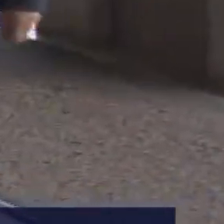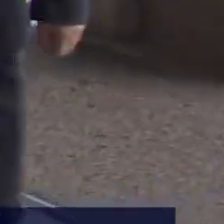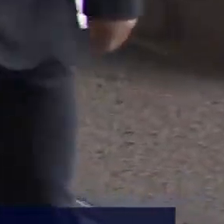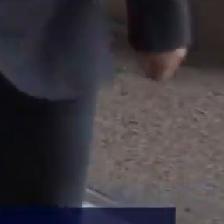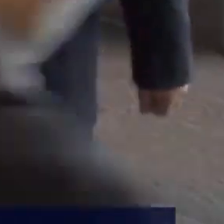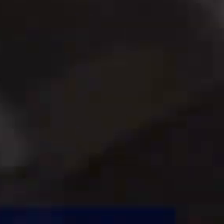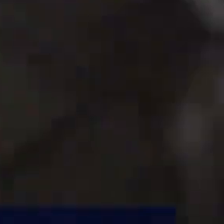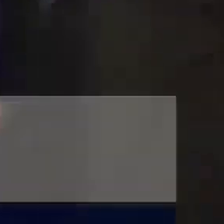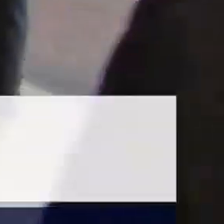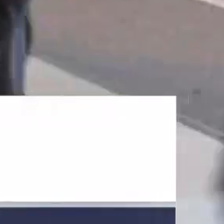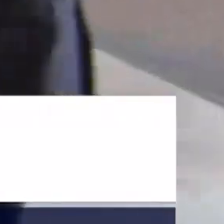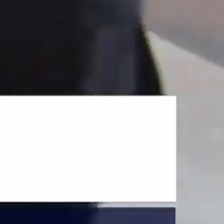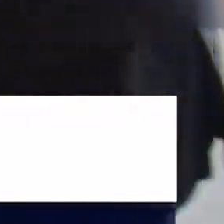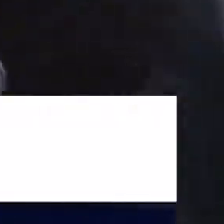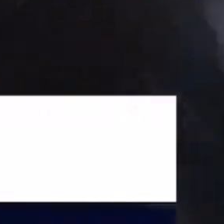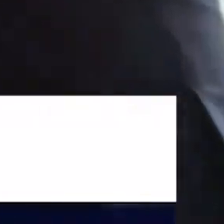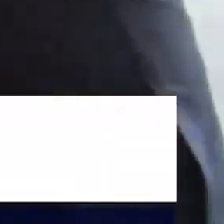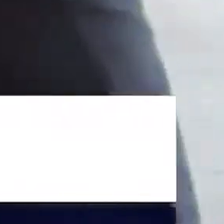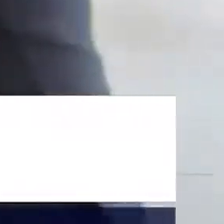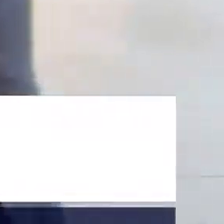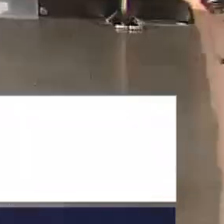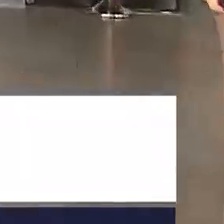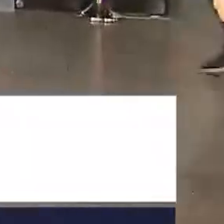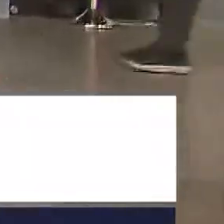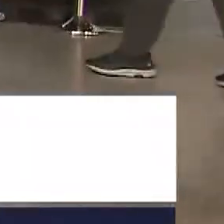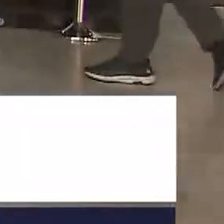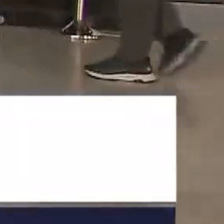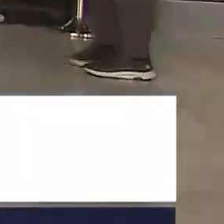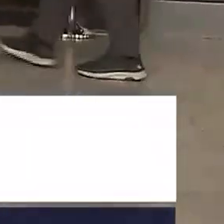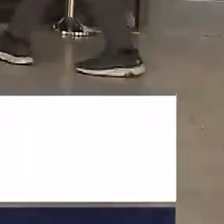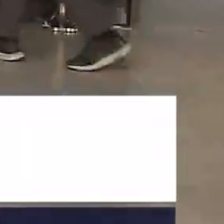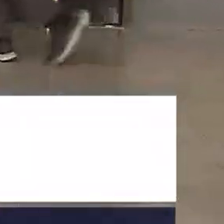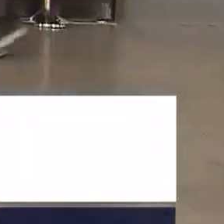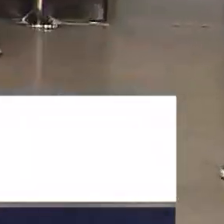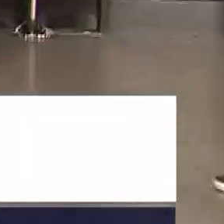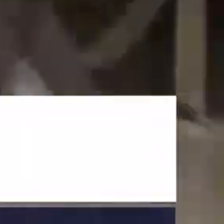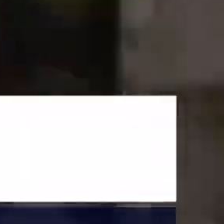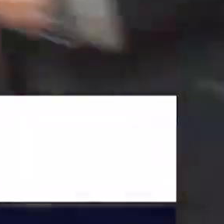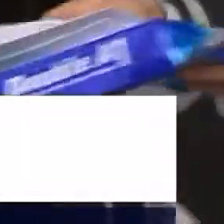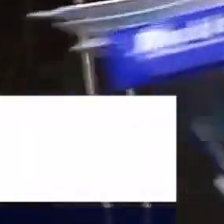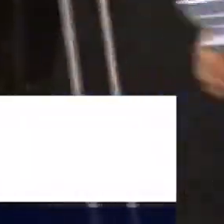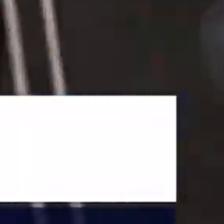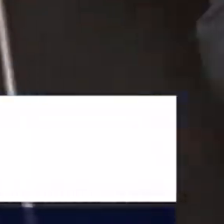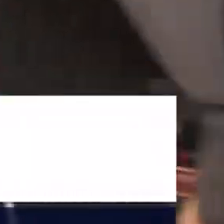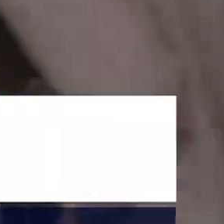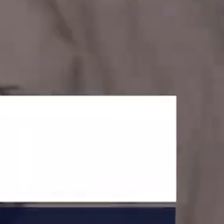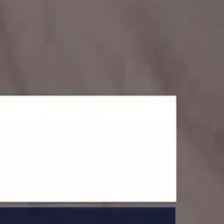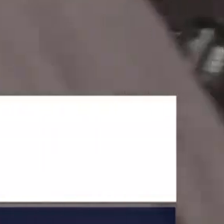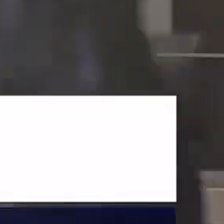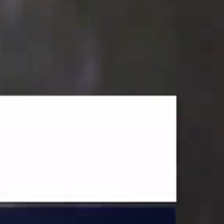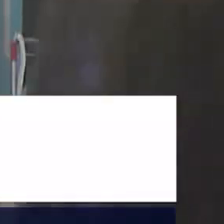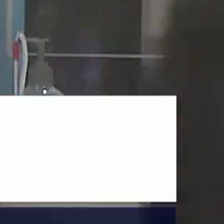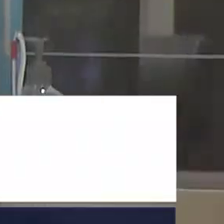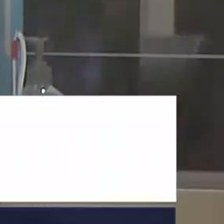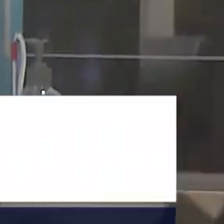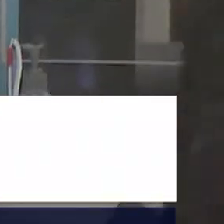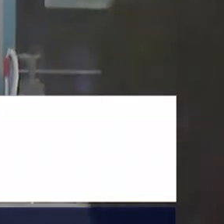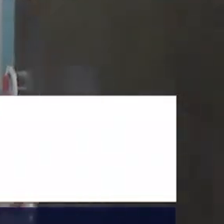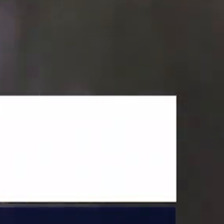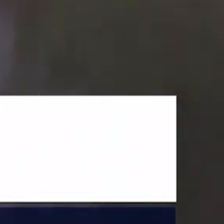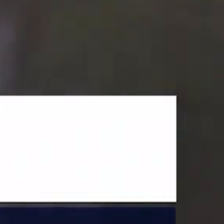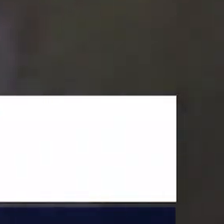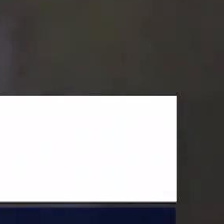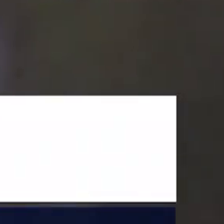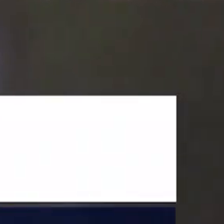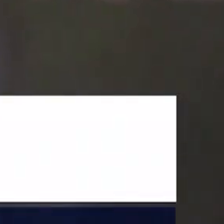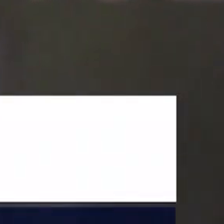회의에 참여한 평검사들 사이에선 검찰의 수사권이 폐지되면 국민들에게 실질적인 폐해가 발생할 수 있고 수사와